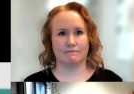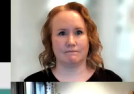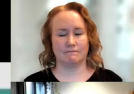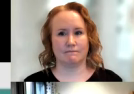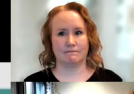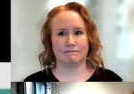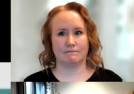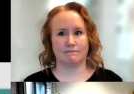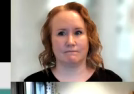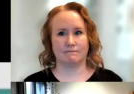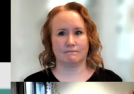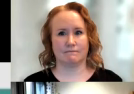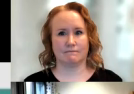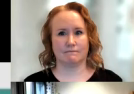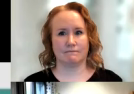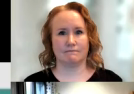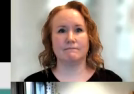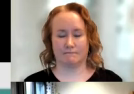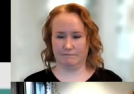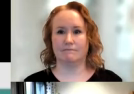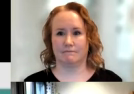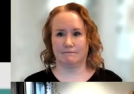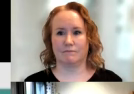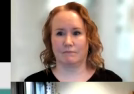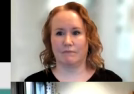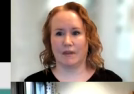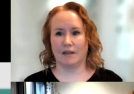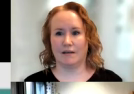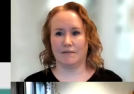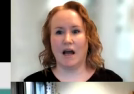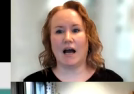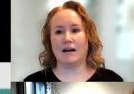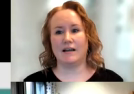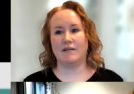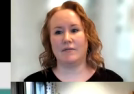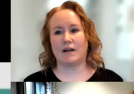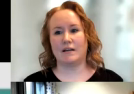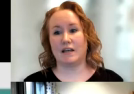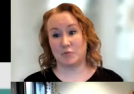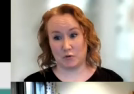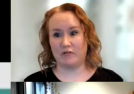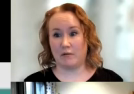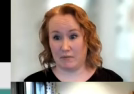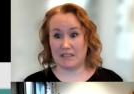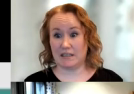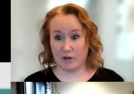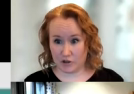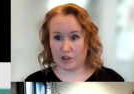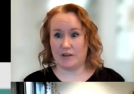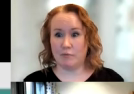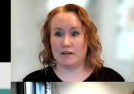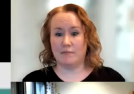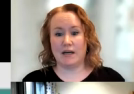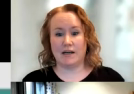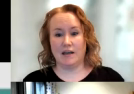skal klare å skille da. Disse kravene fra hverandre. Ja. Det et spørsmål fra min side bare å